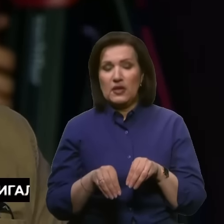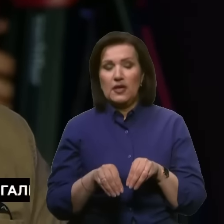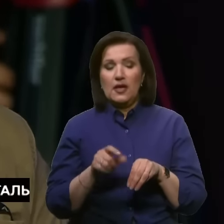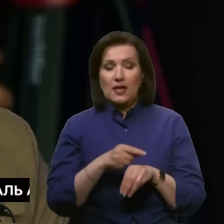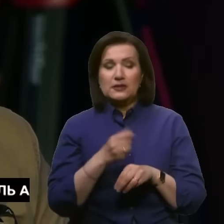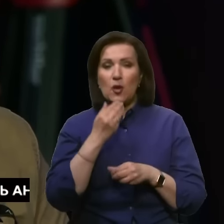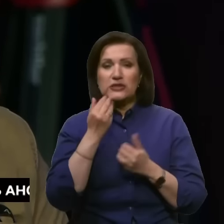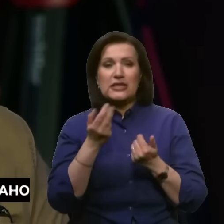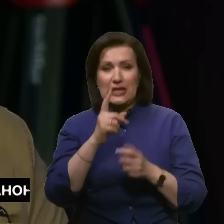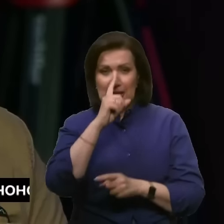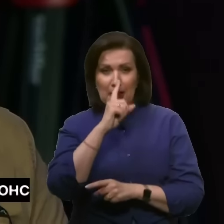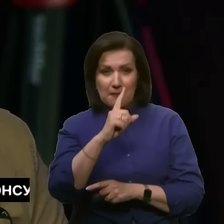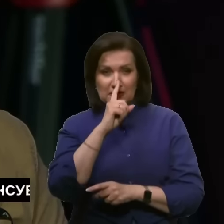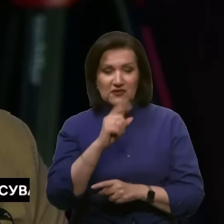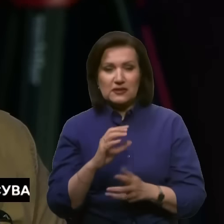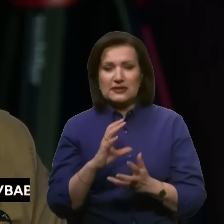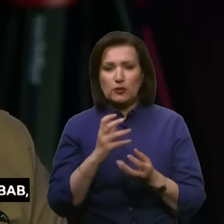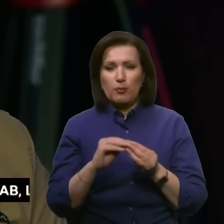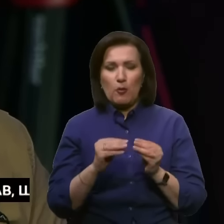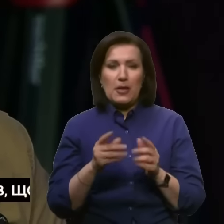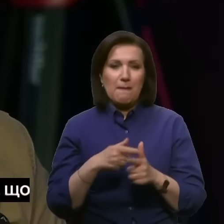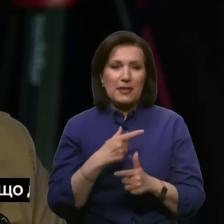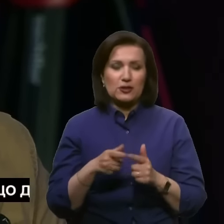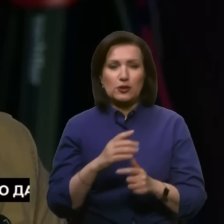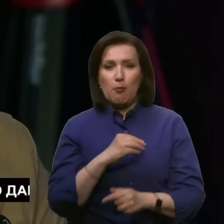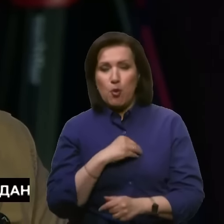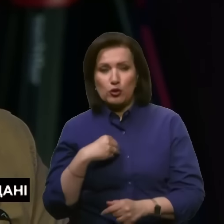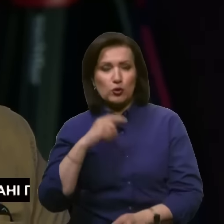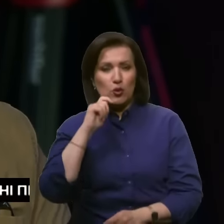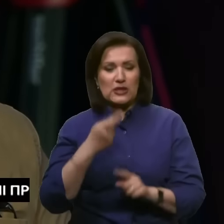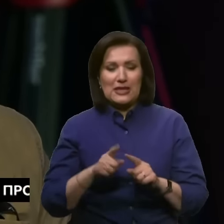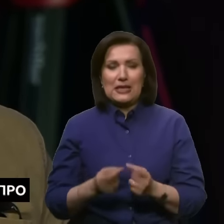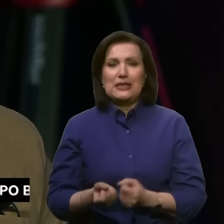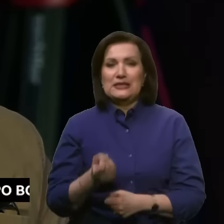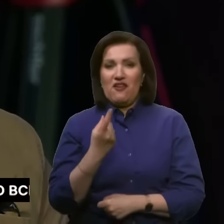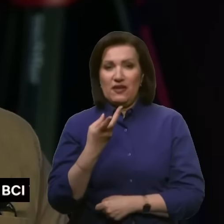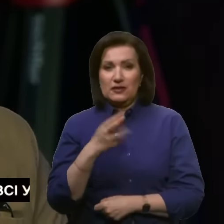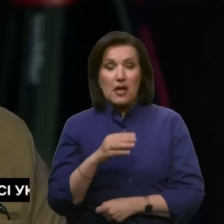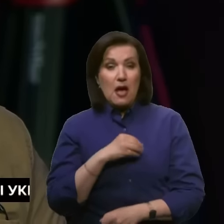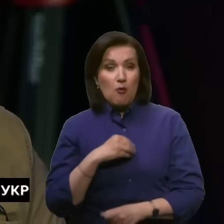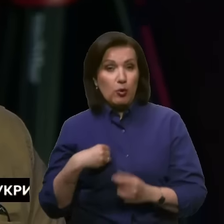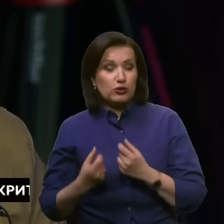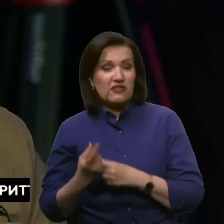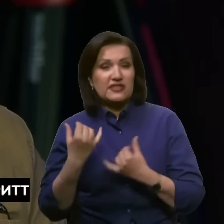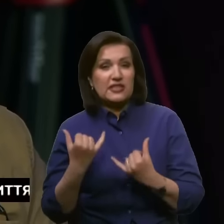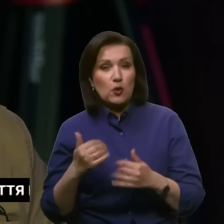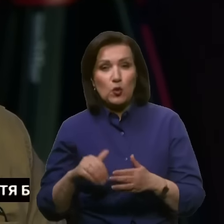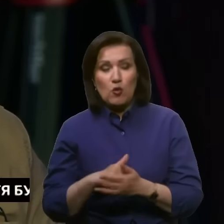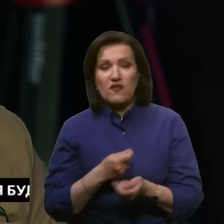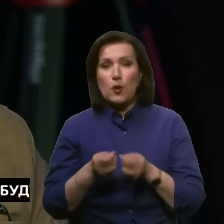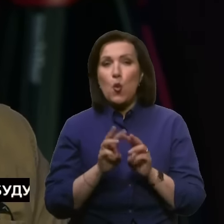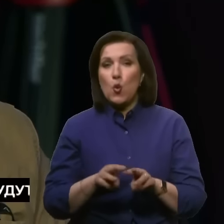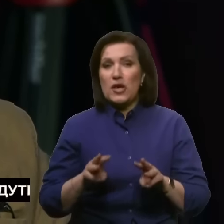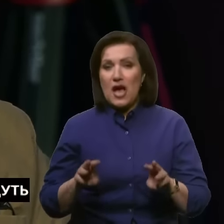За останні кілька місяців ми бачили серйозні якби, проблеми між Польщею і Україною, які з'явилися. Але в Польщі з'явився тепер новий